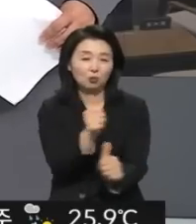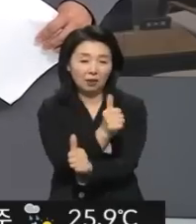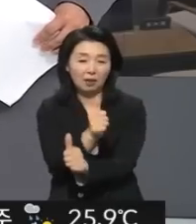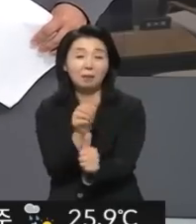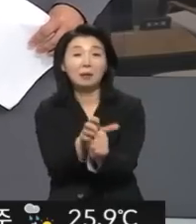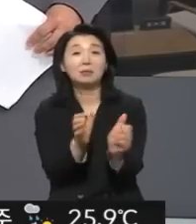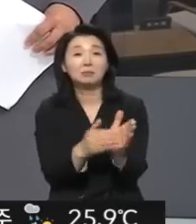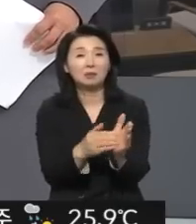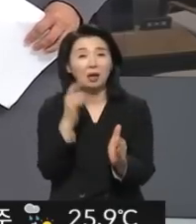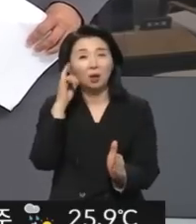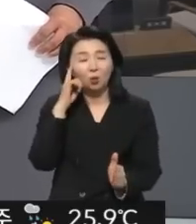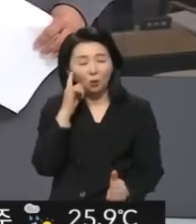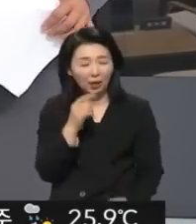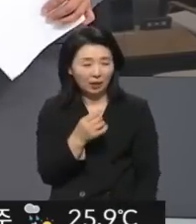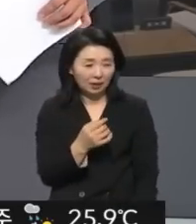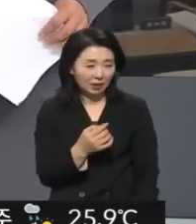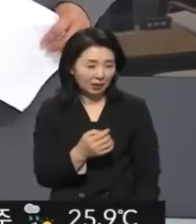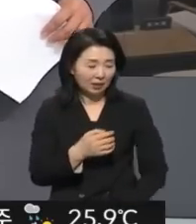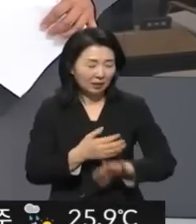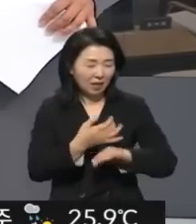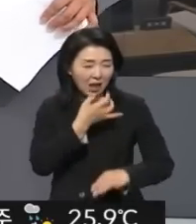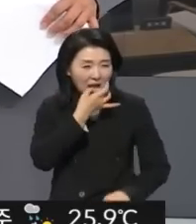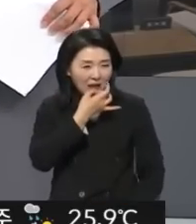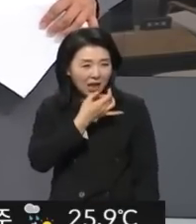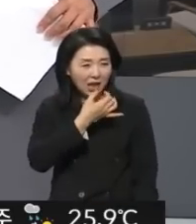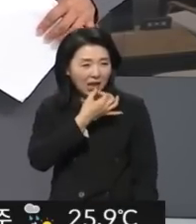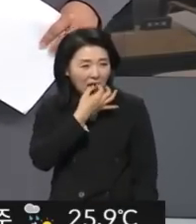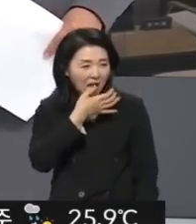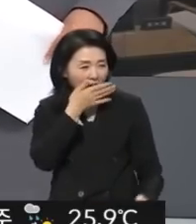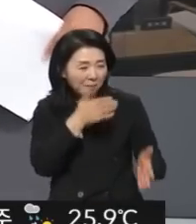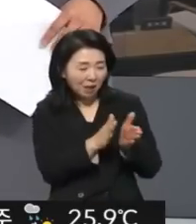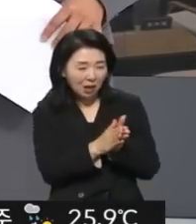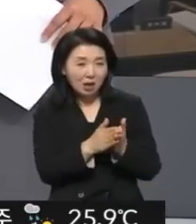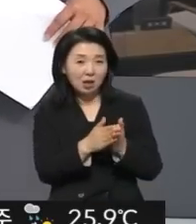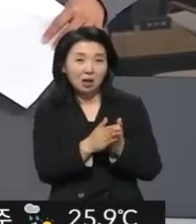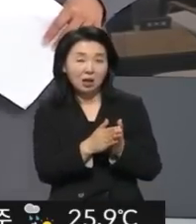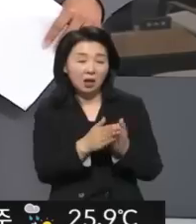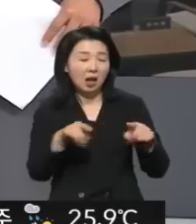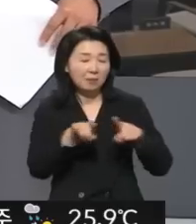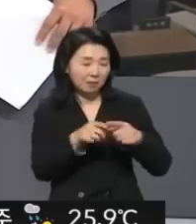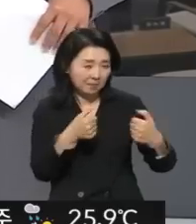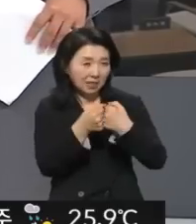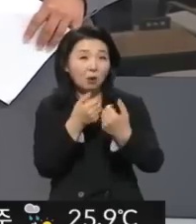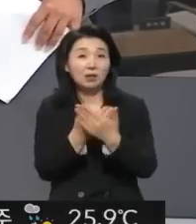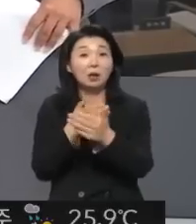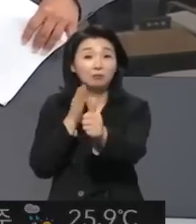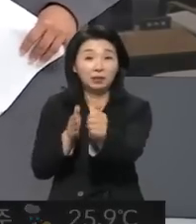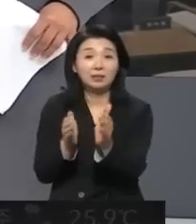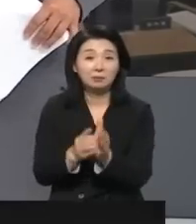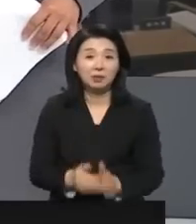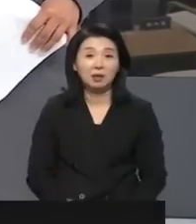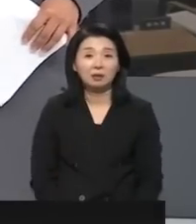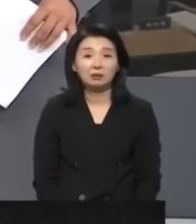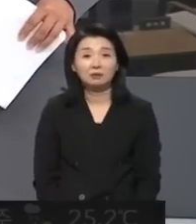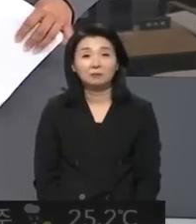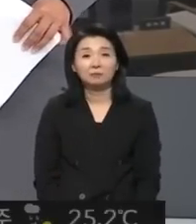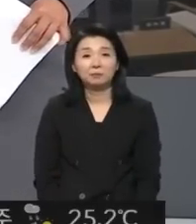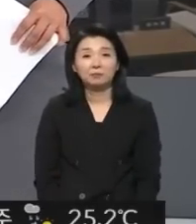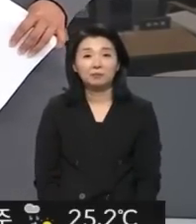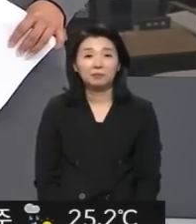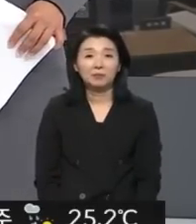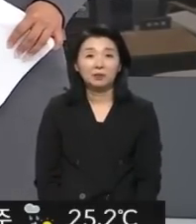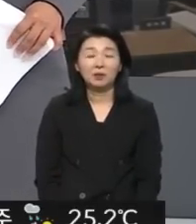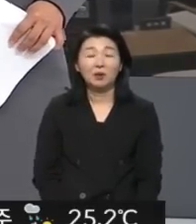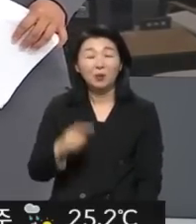약탈적인 이권 카르텔을 발견하면 과감하게 맞서 싸워달라 이렇게 첫 당부를 한 걸로 알려지는데 관료 사회를